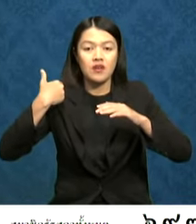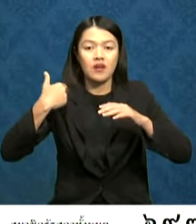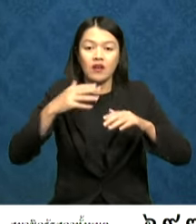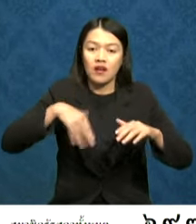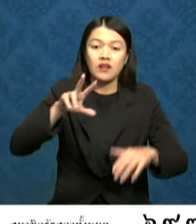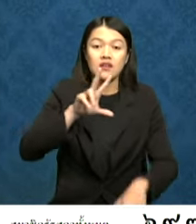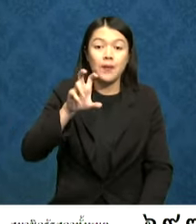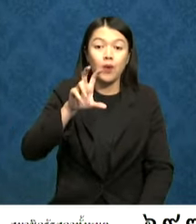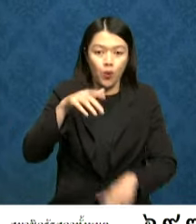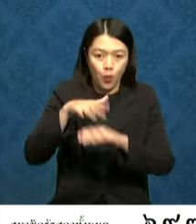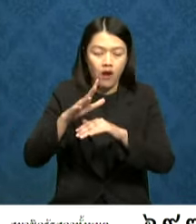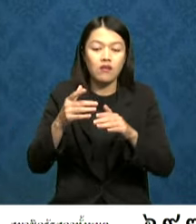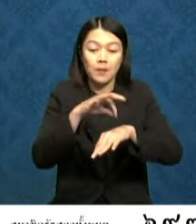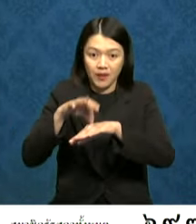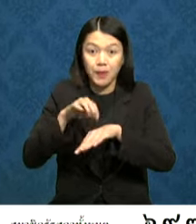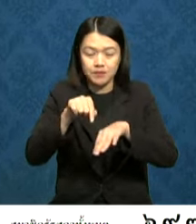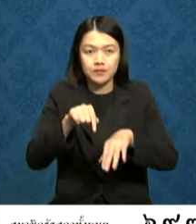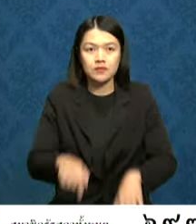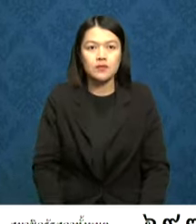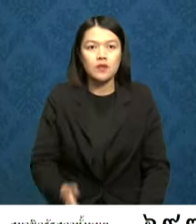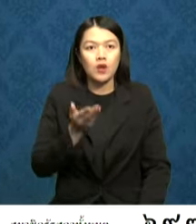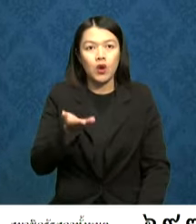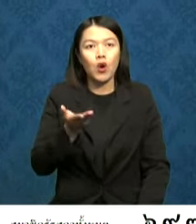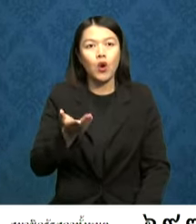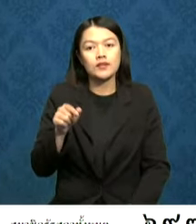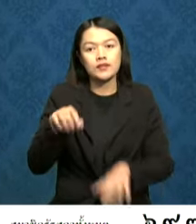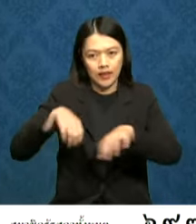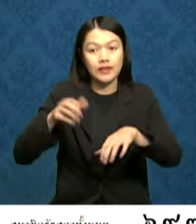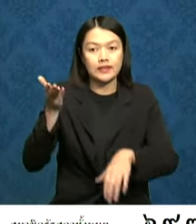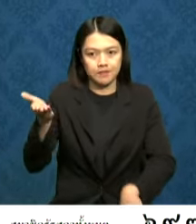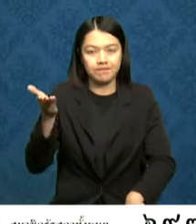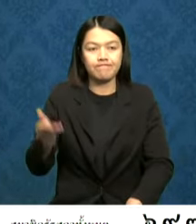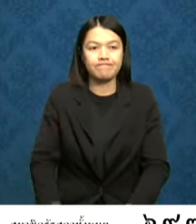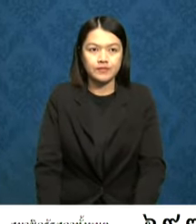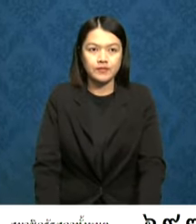ได้300กว่าเสียงขอท่านจัดการเรื่องนี้นะคะ